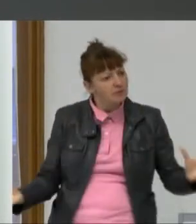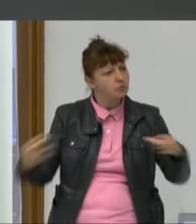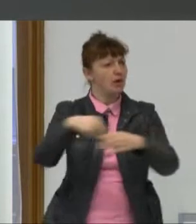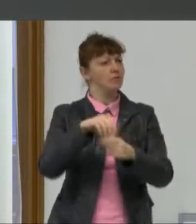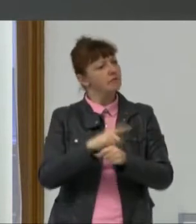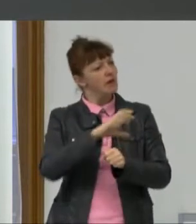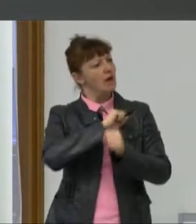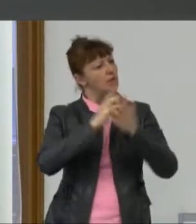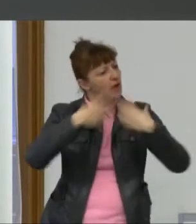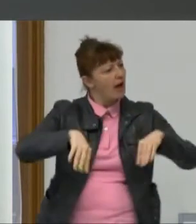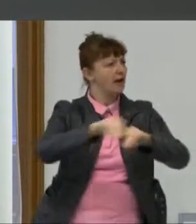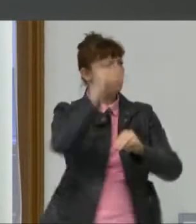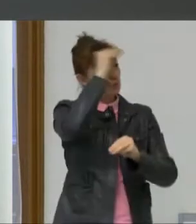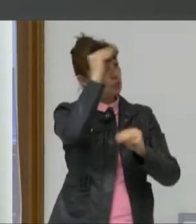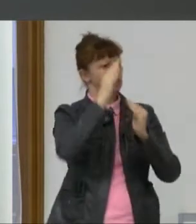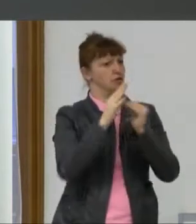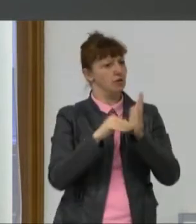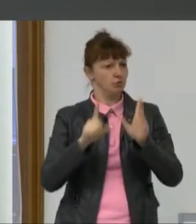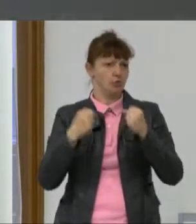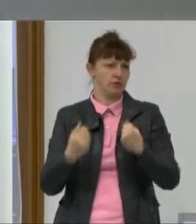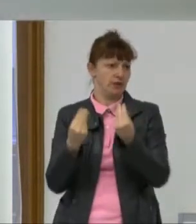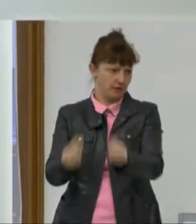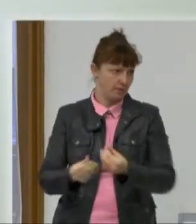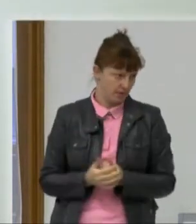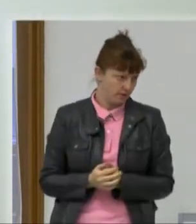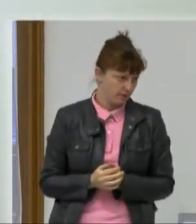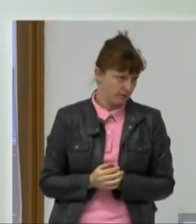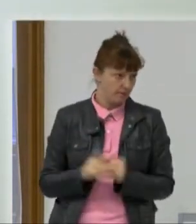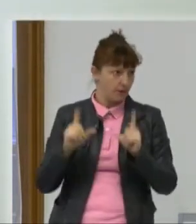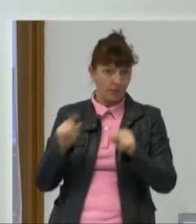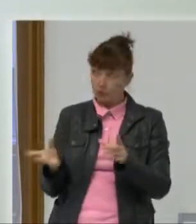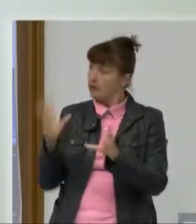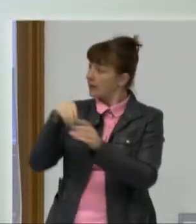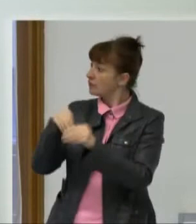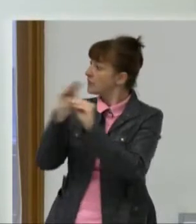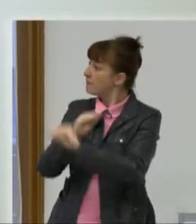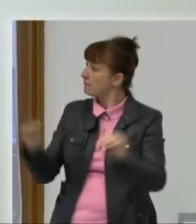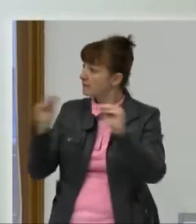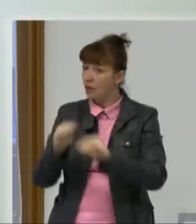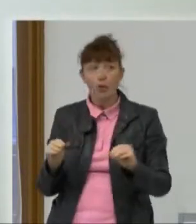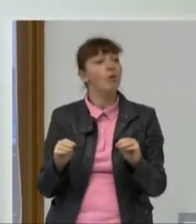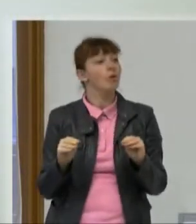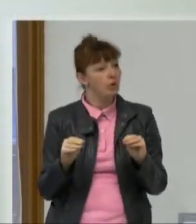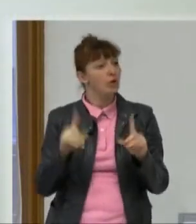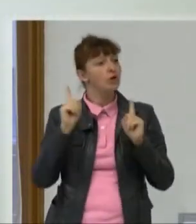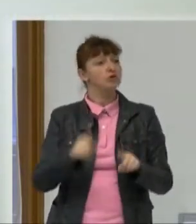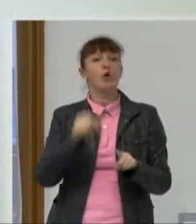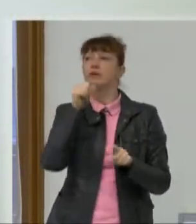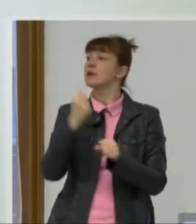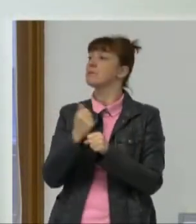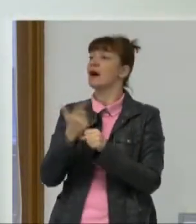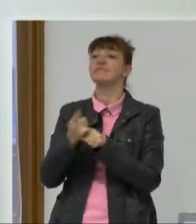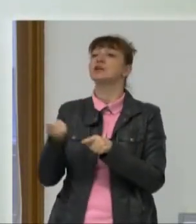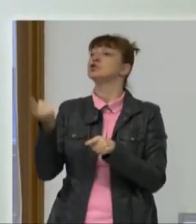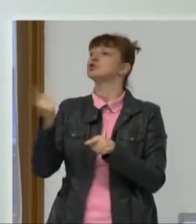im allgemeinen Bildungssystem sicherstellen. Diese inklusiven Pädagogen dürfen aber nicht dazu führen, dass es eben Sondermaßnahmen gibt,